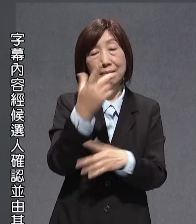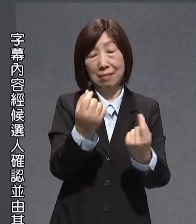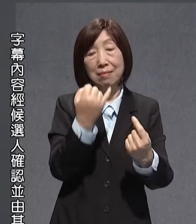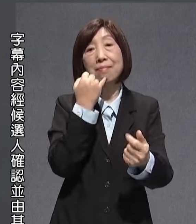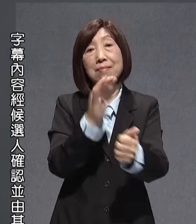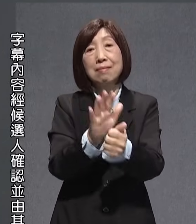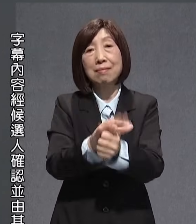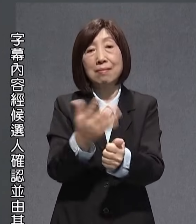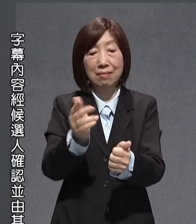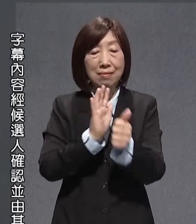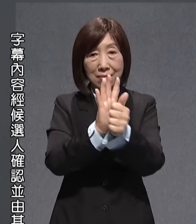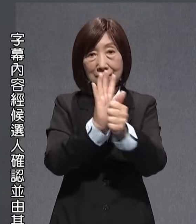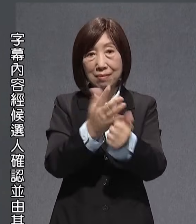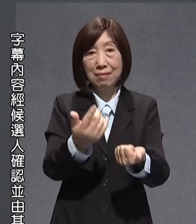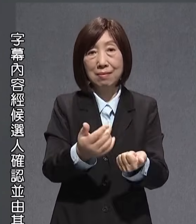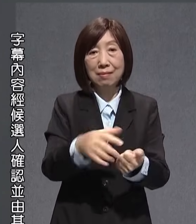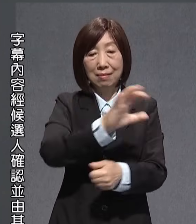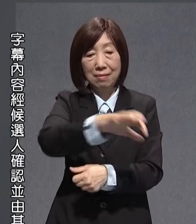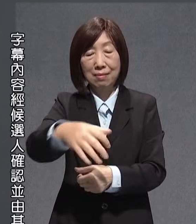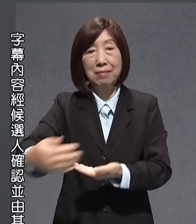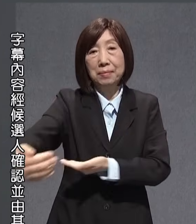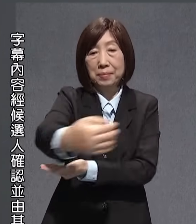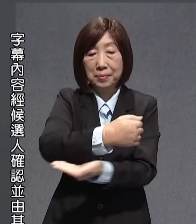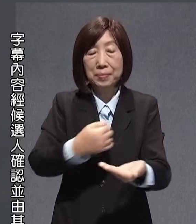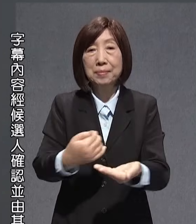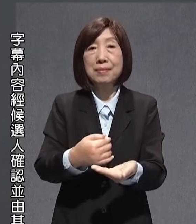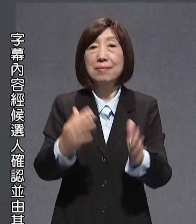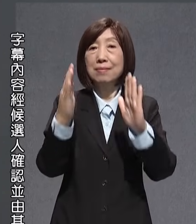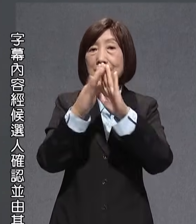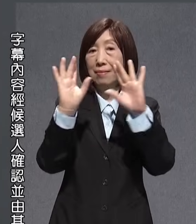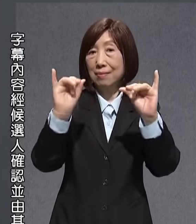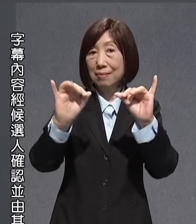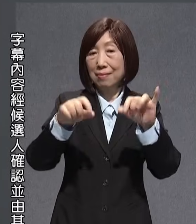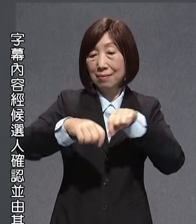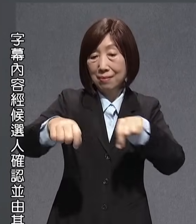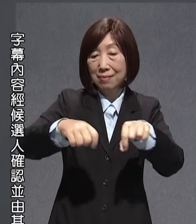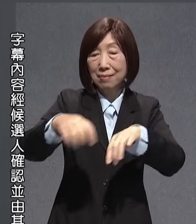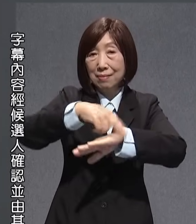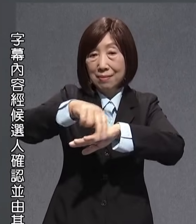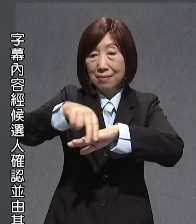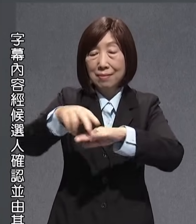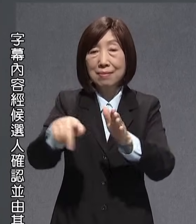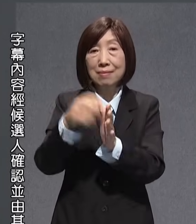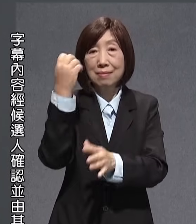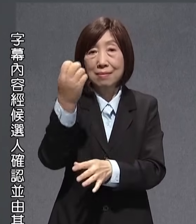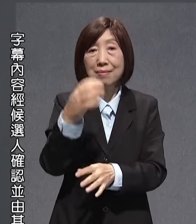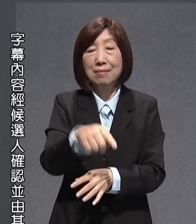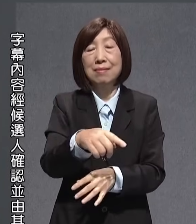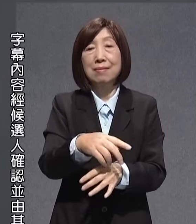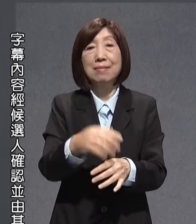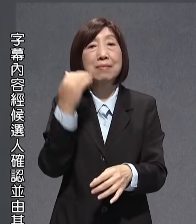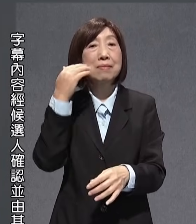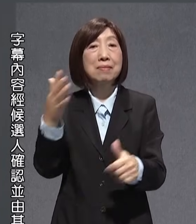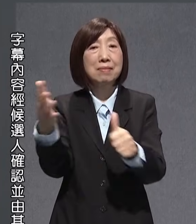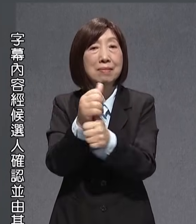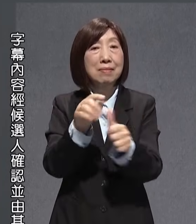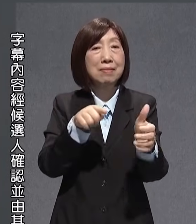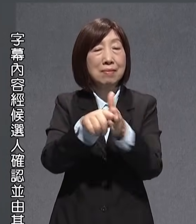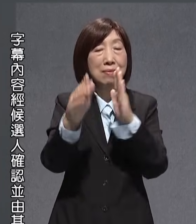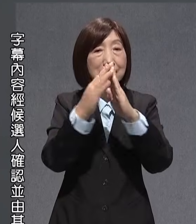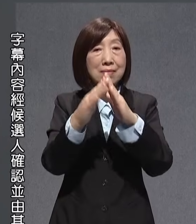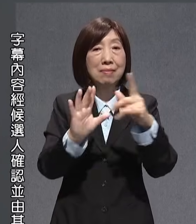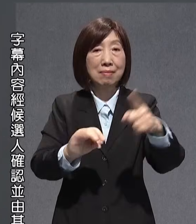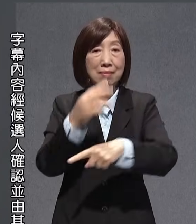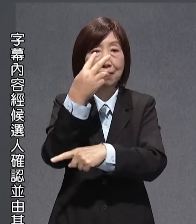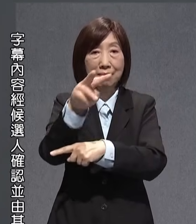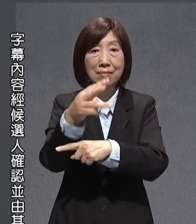方政府在推动区段征收或市地重划的时候，非直辖市可以提供3%的土地